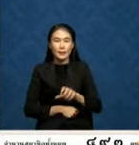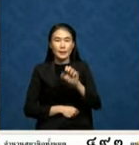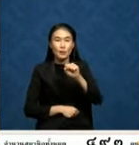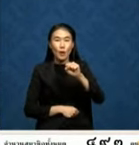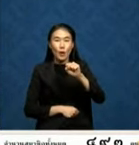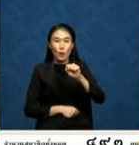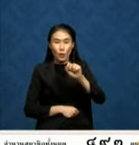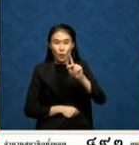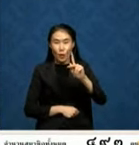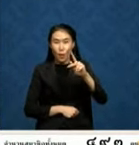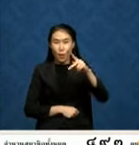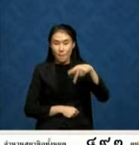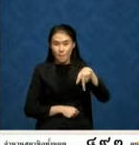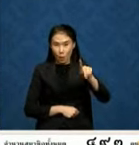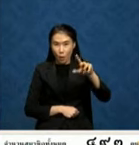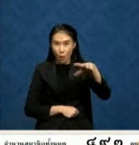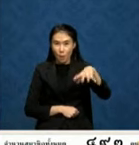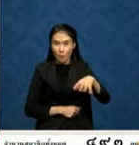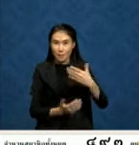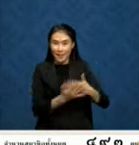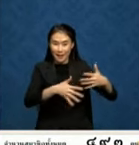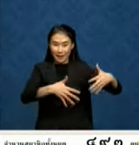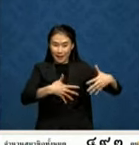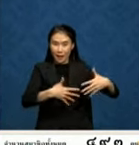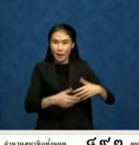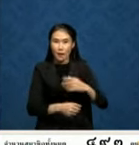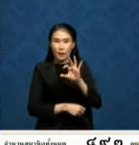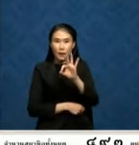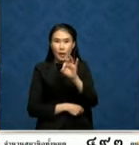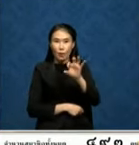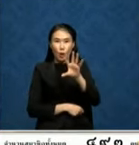ายได้จากการดำเนินงานทั้งสิ้นนะครับ